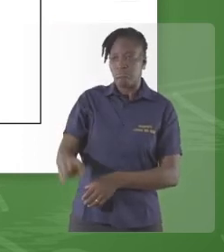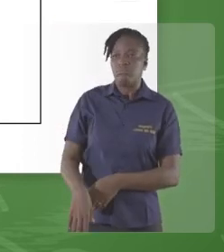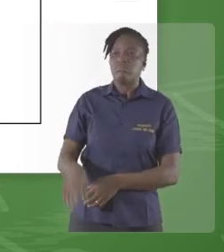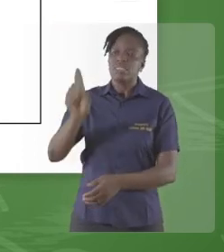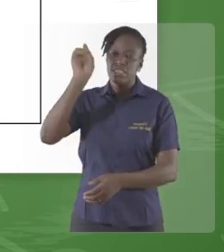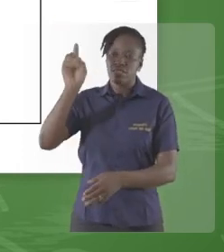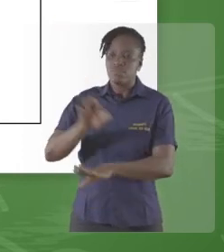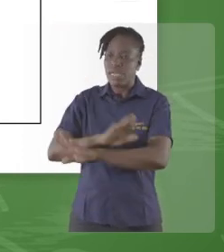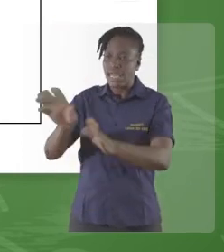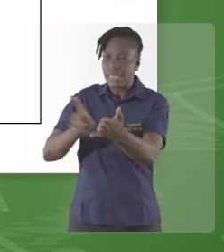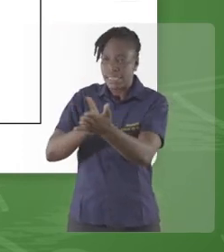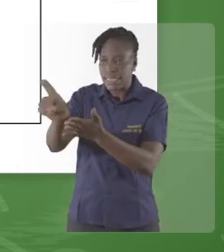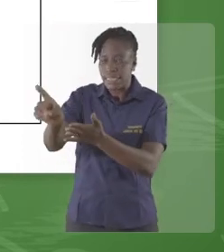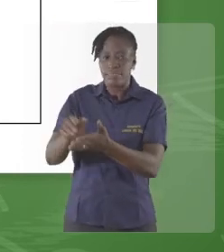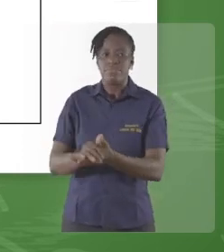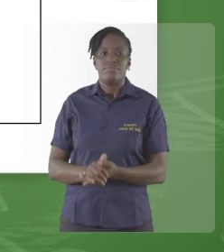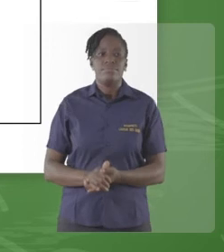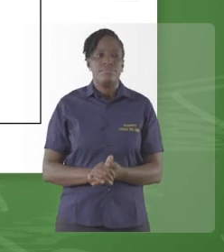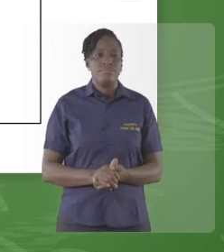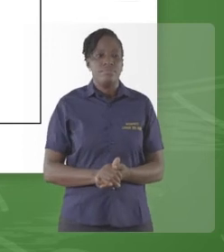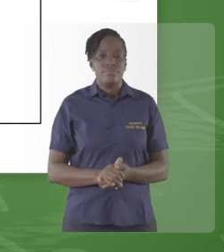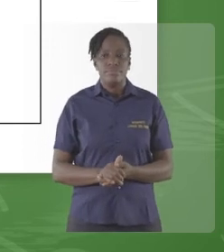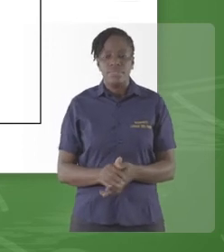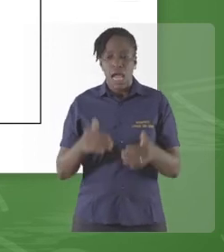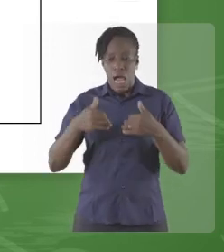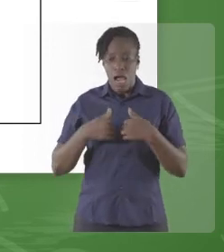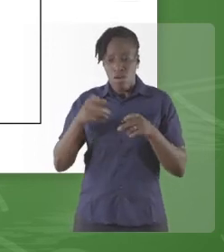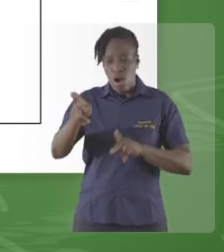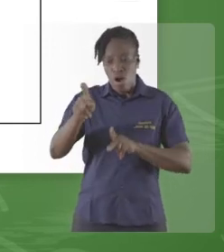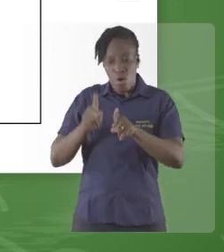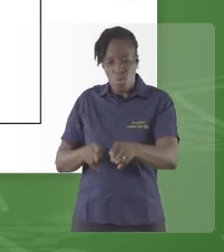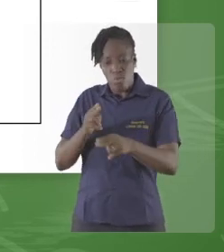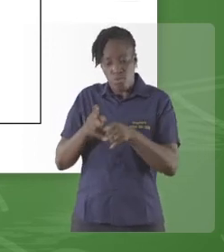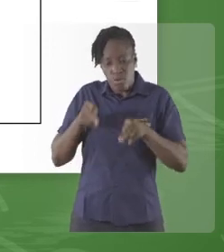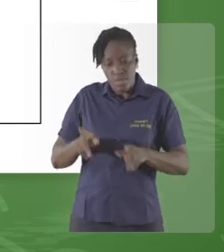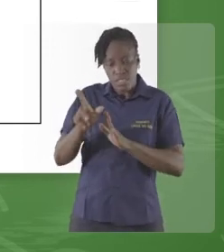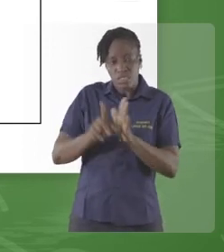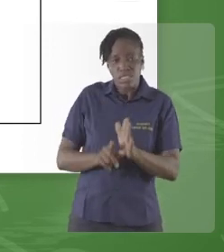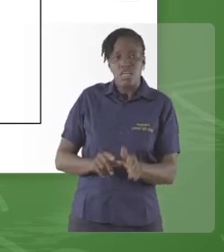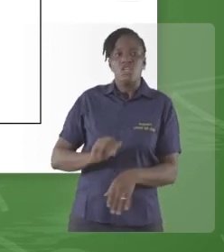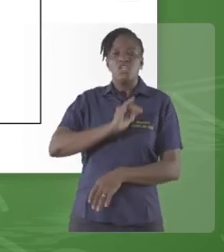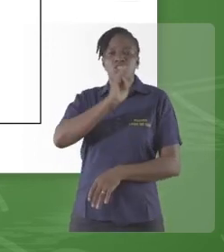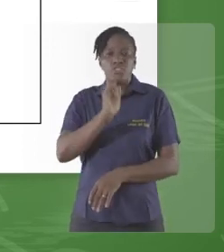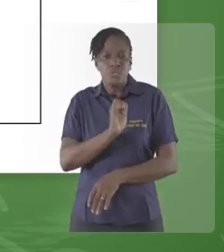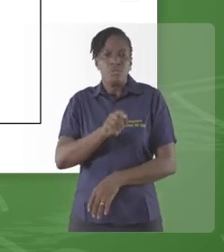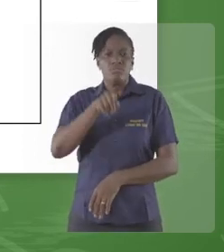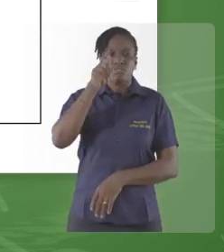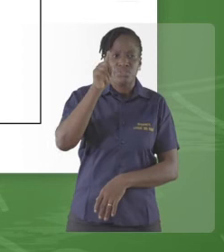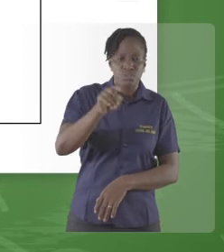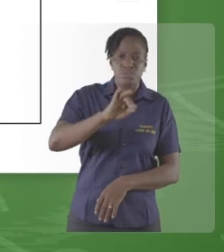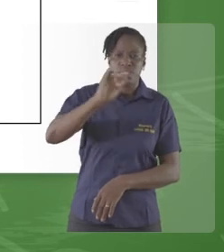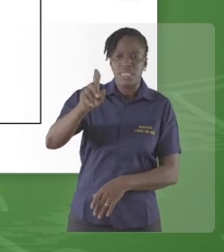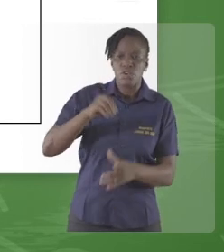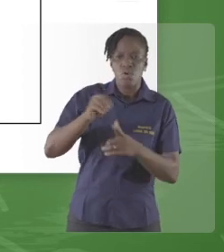discours indirect. Nous avons les pronoms personnels je, tu, il